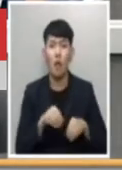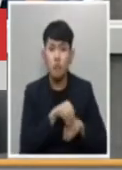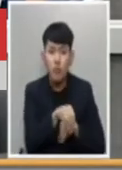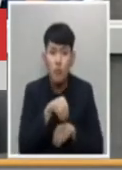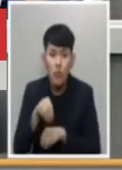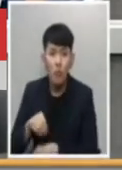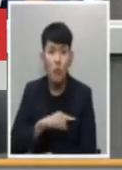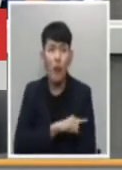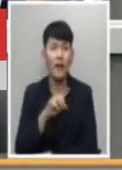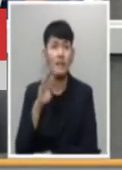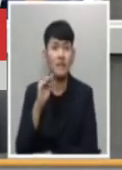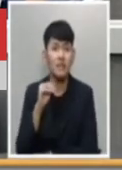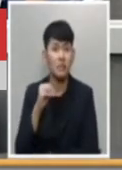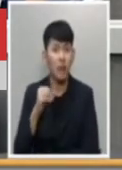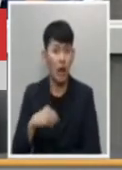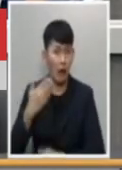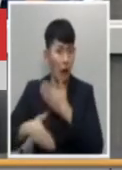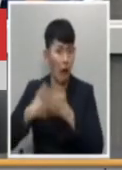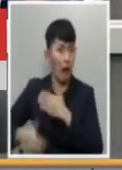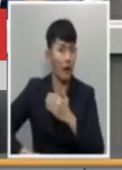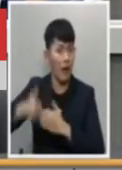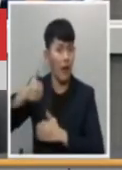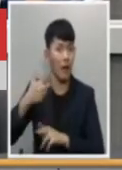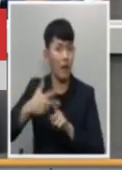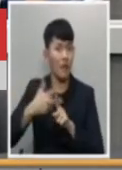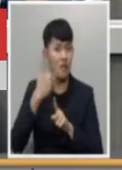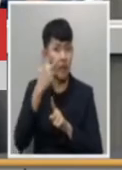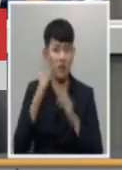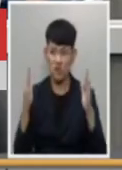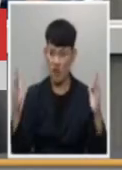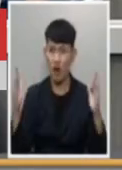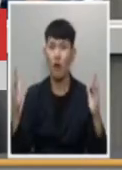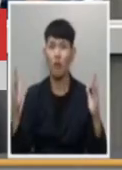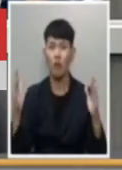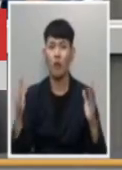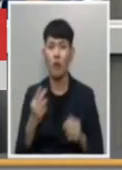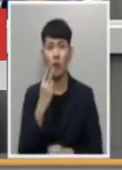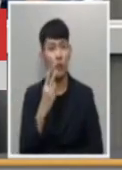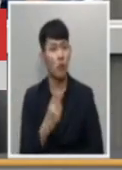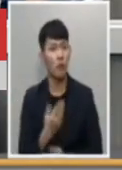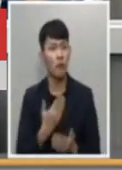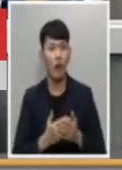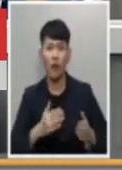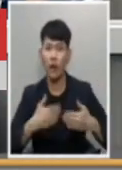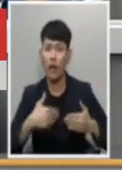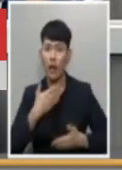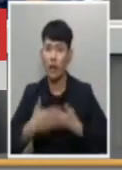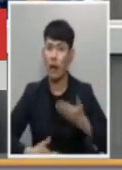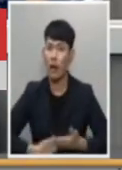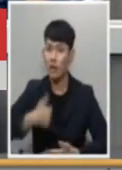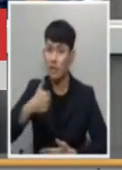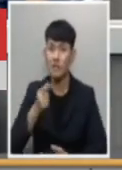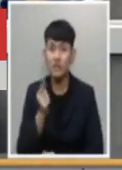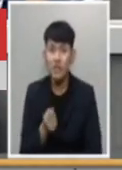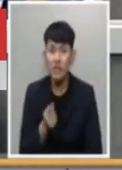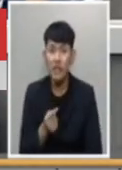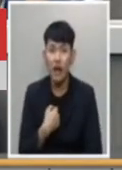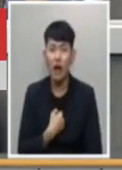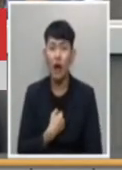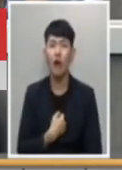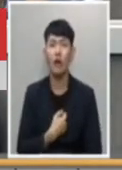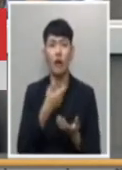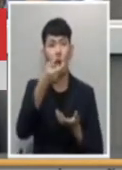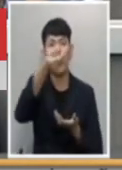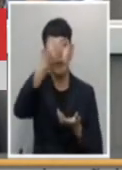100,000 ผมมีตารางในการขายดอกไม้ได้ทุกวันให้ดูครับว่าจะเป็นจริงหรือไม่เป็นจริงเราเก็บประมาณ40วันตอนนี้เร